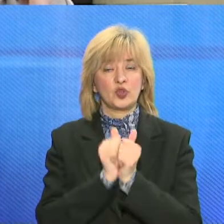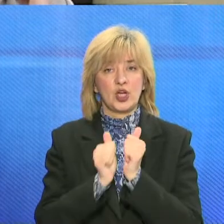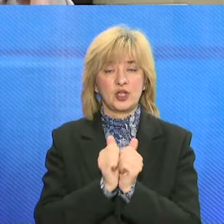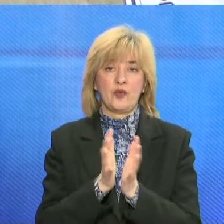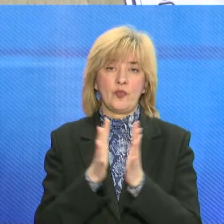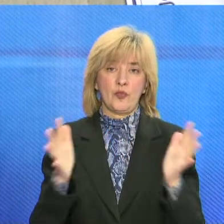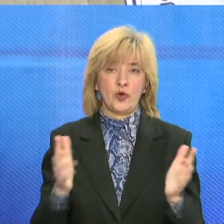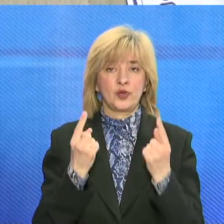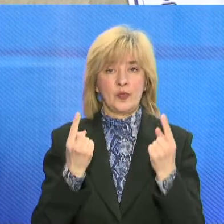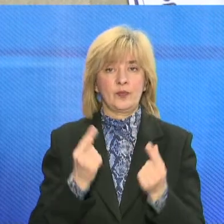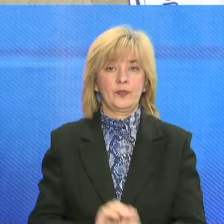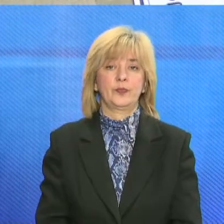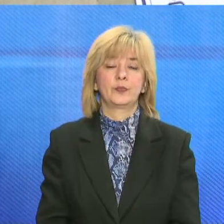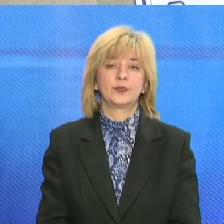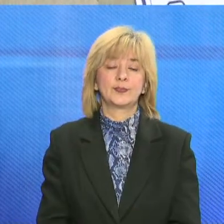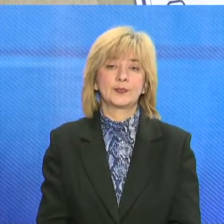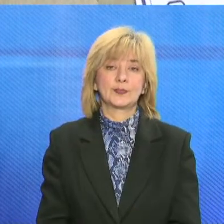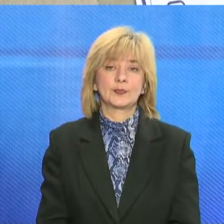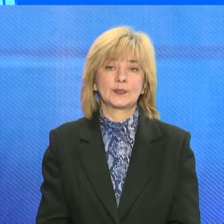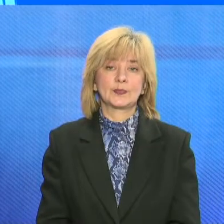больш маштабна.